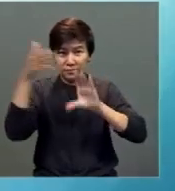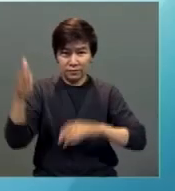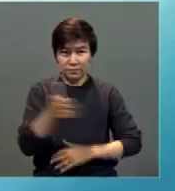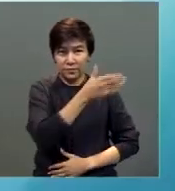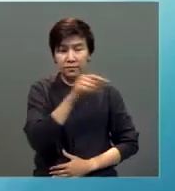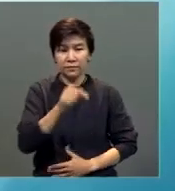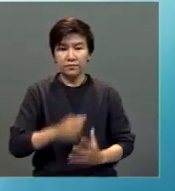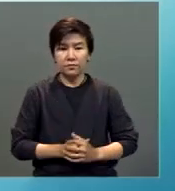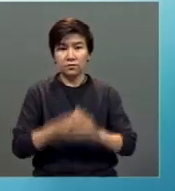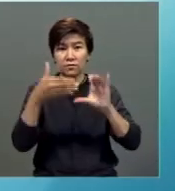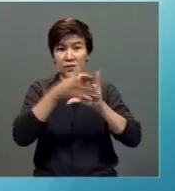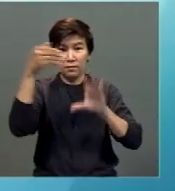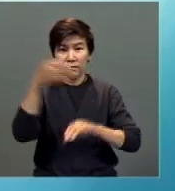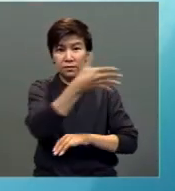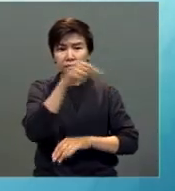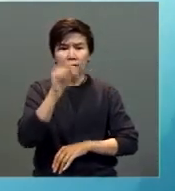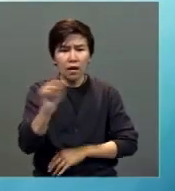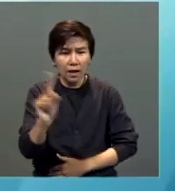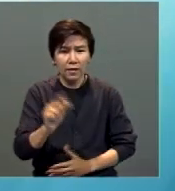สีพอครับในหน้าถัดไปนะครับก็คือรายงานผู้ป่วยในช่วง28